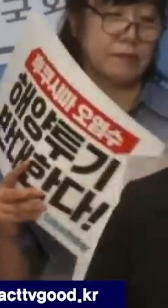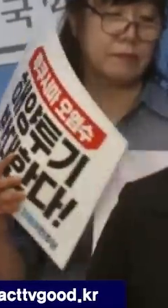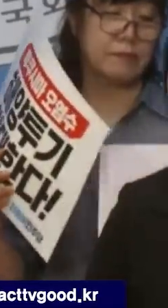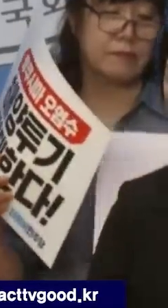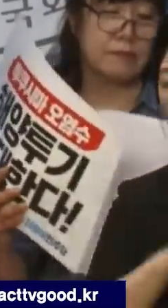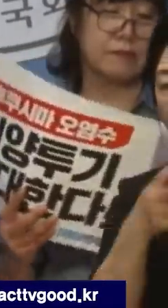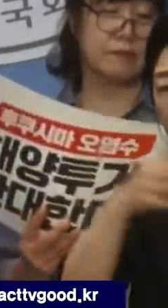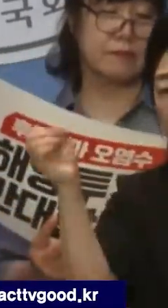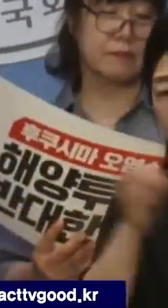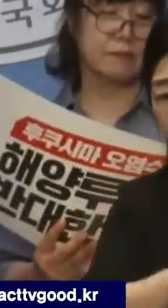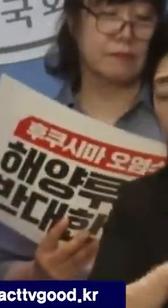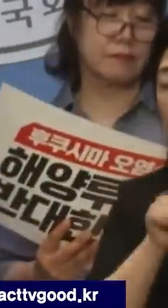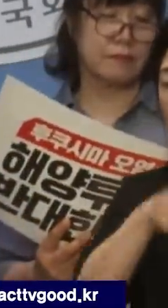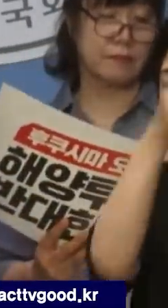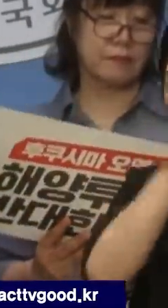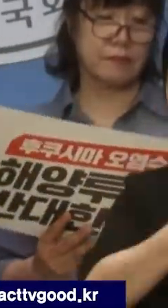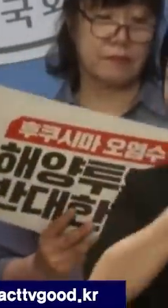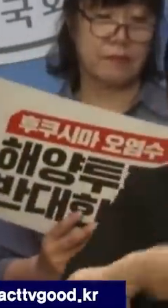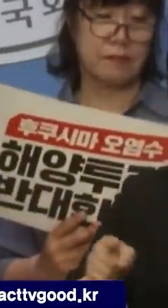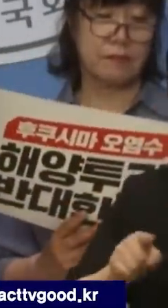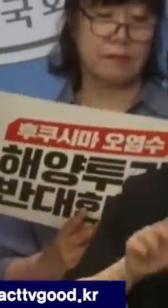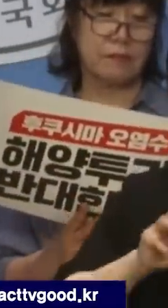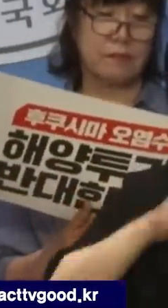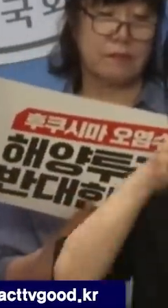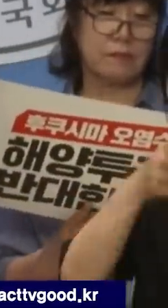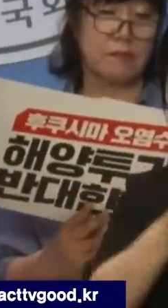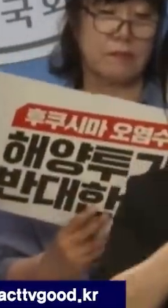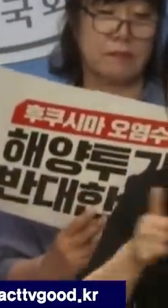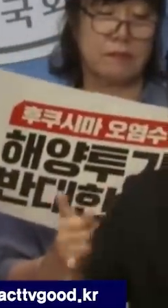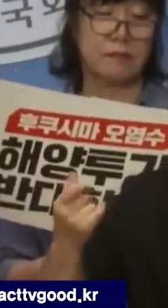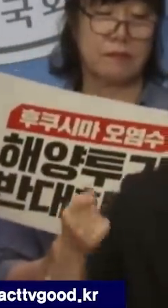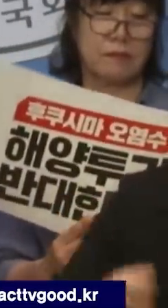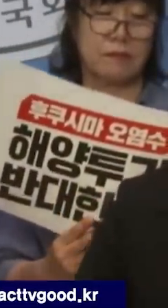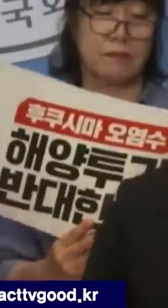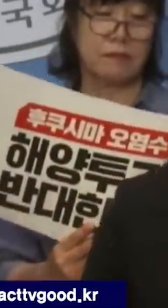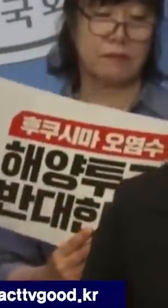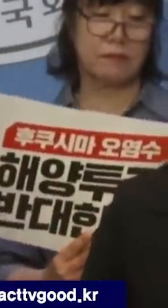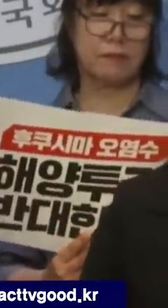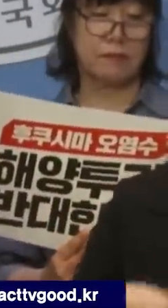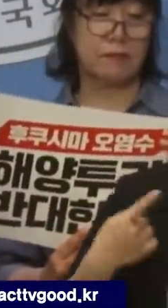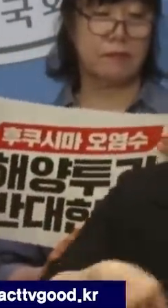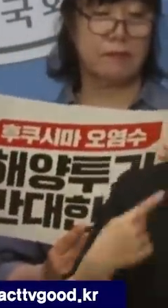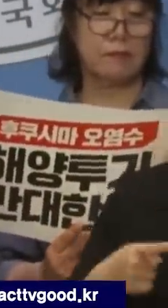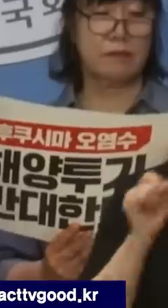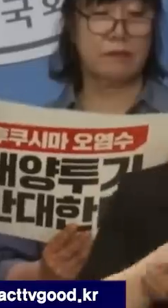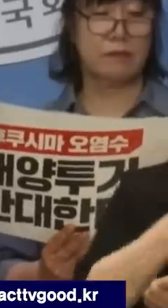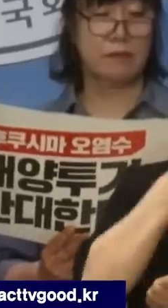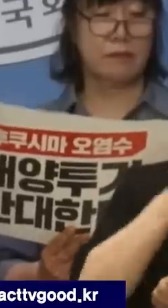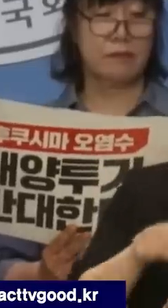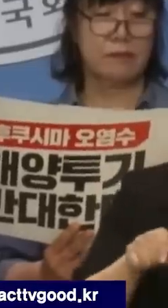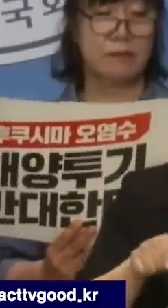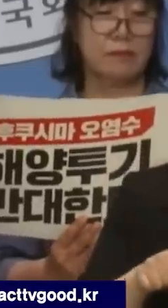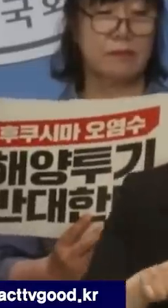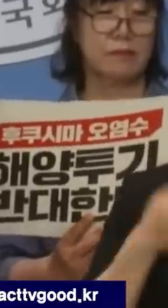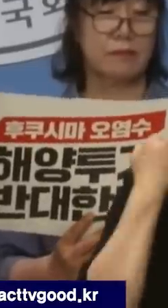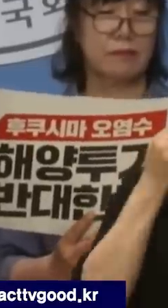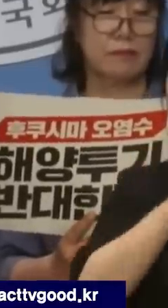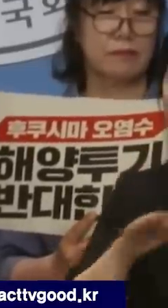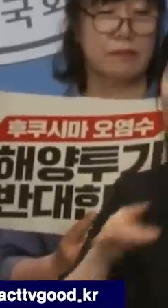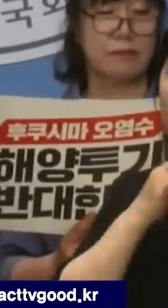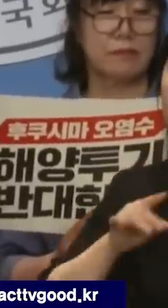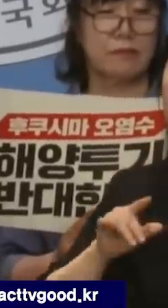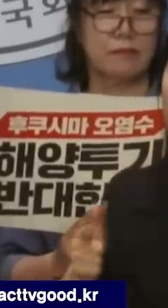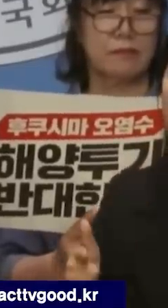무단투기의 피해는 결국 인류에게 돌아온다. 방사능 오염수는 바다 생태계뿐